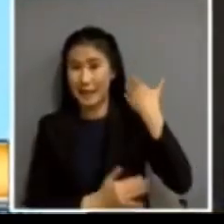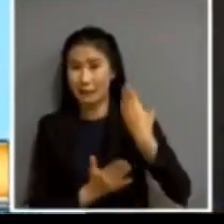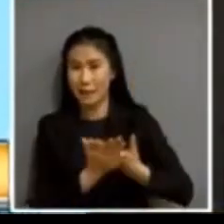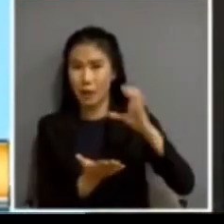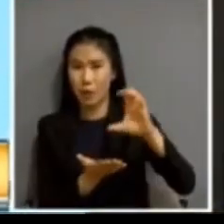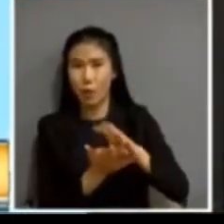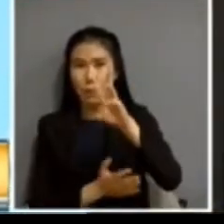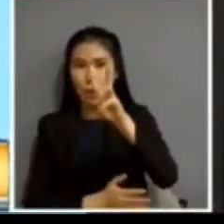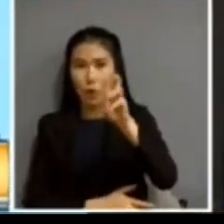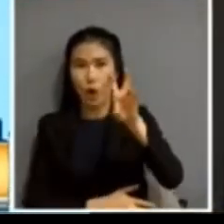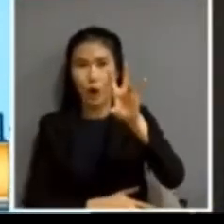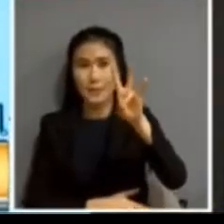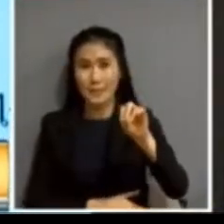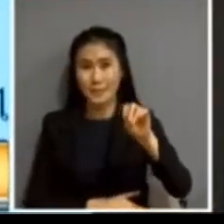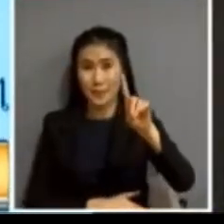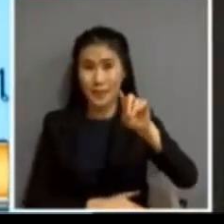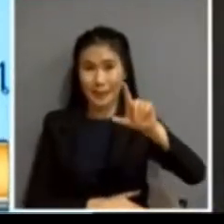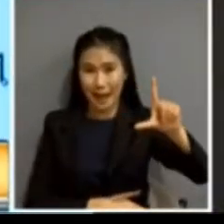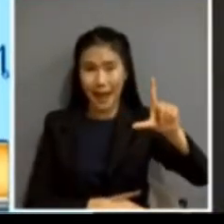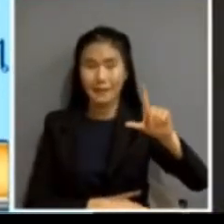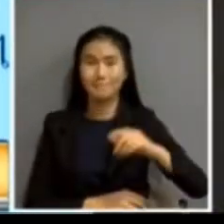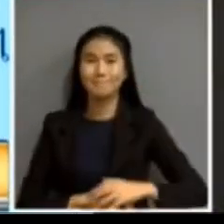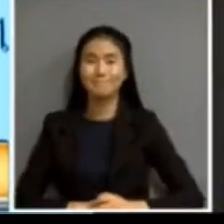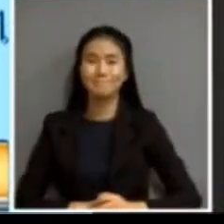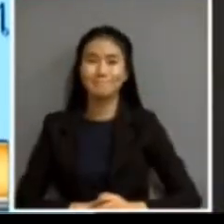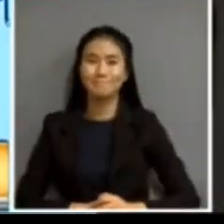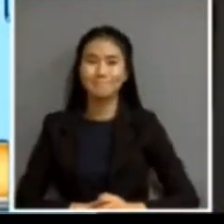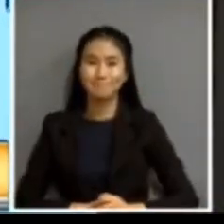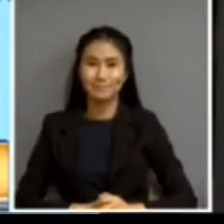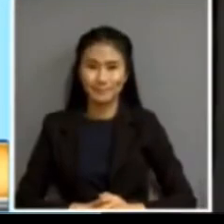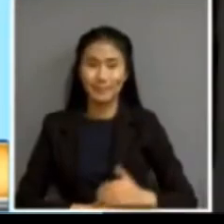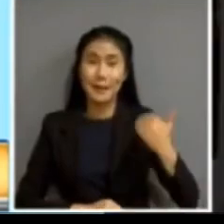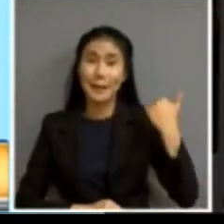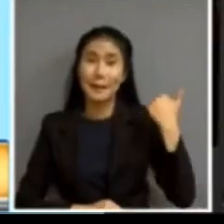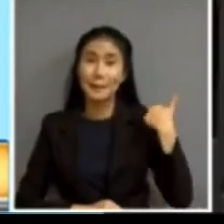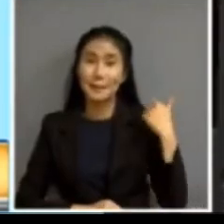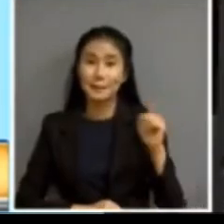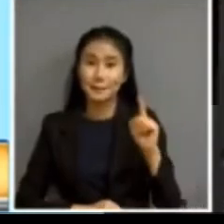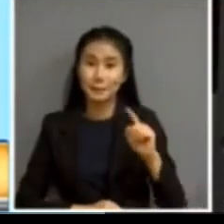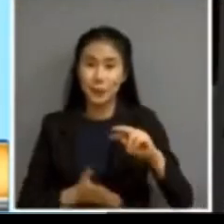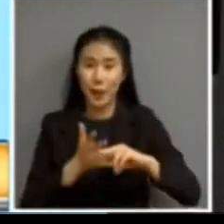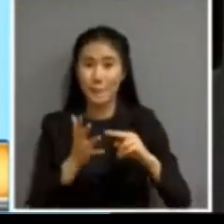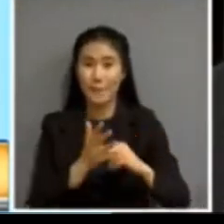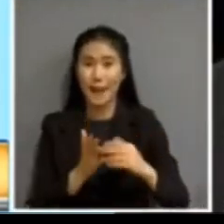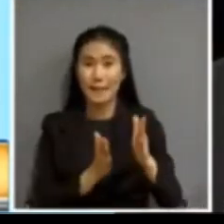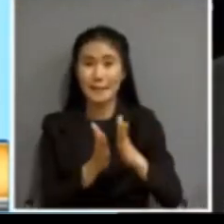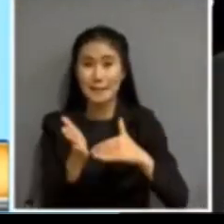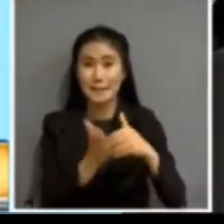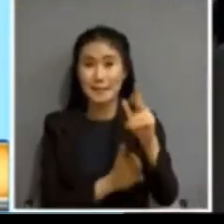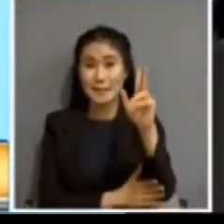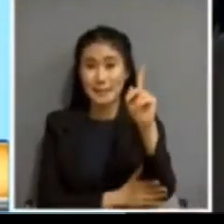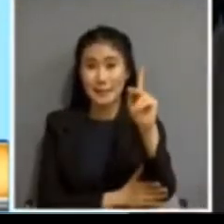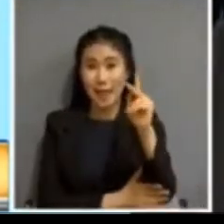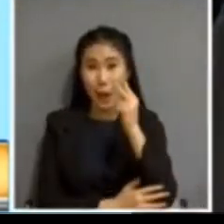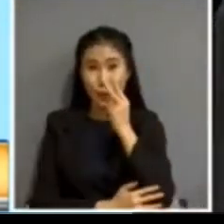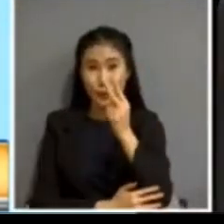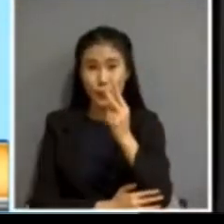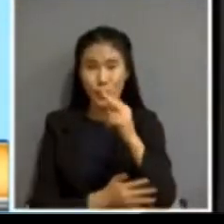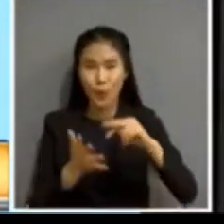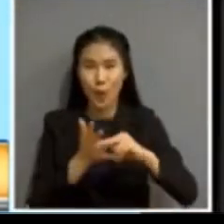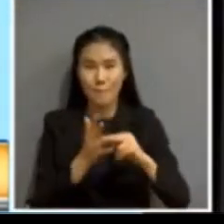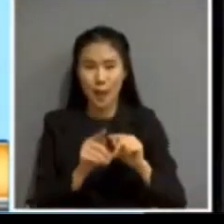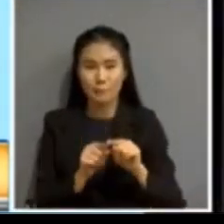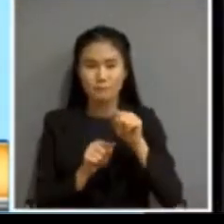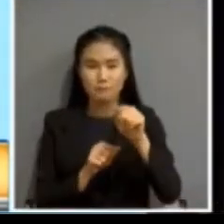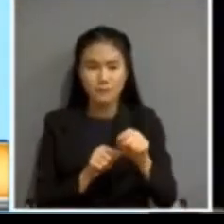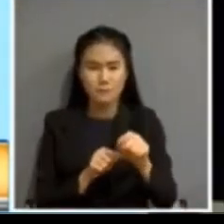างก็671ล้านบาทและนอกจากนั้นก็จะมีจุดสีเขียวเป็นช่วงๆอยู่บ้